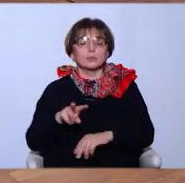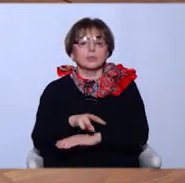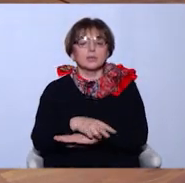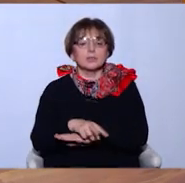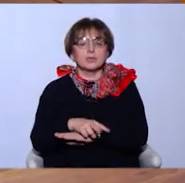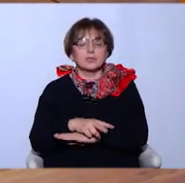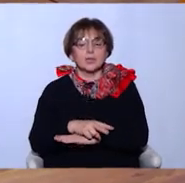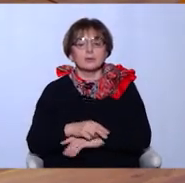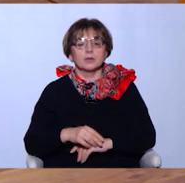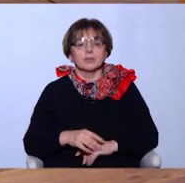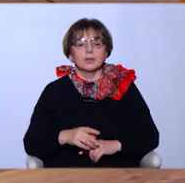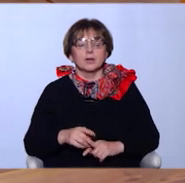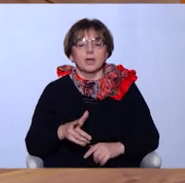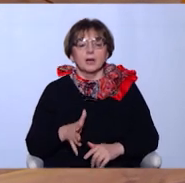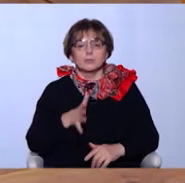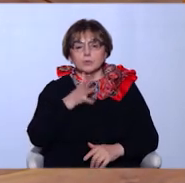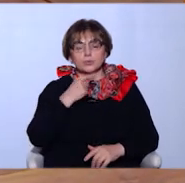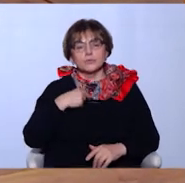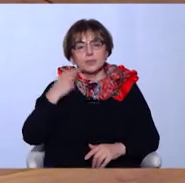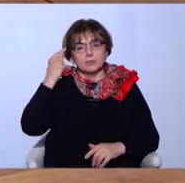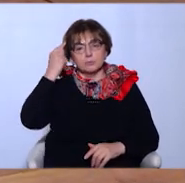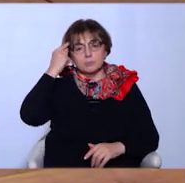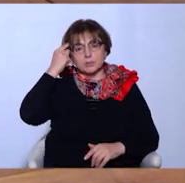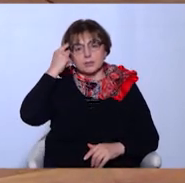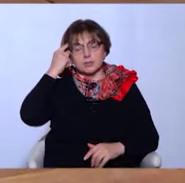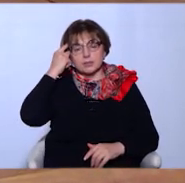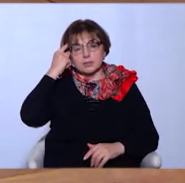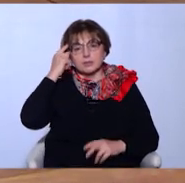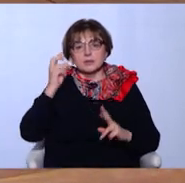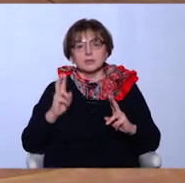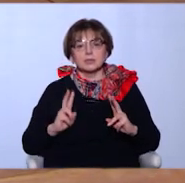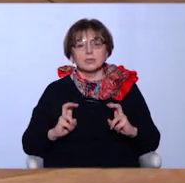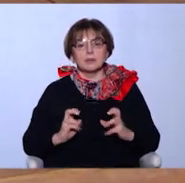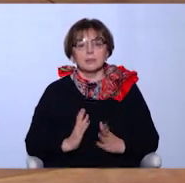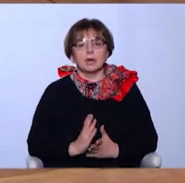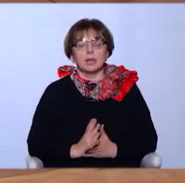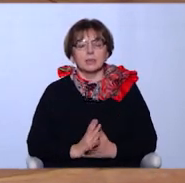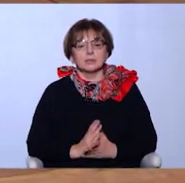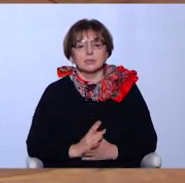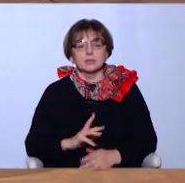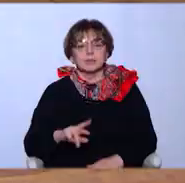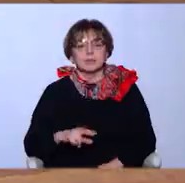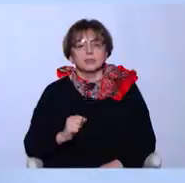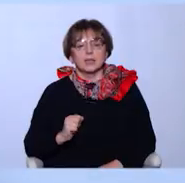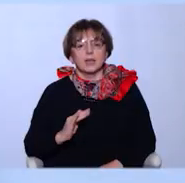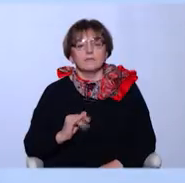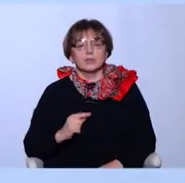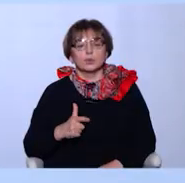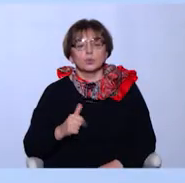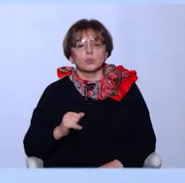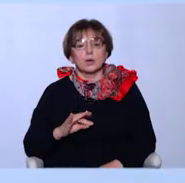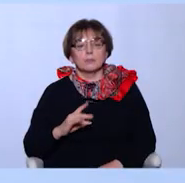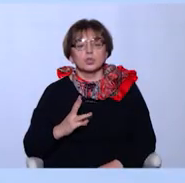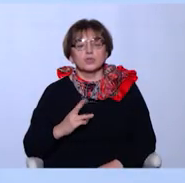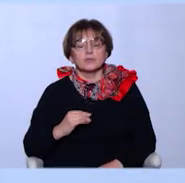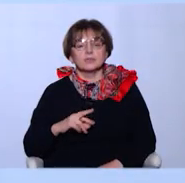ლიტერატურის გარშემო. ამჯერად ჩვენი ფიქრის საგანი იქნება დავით